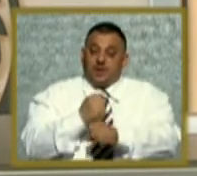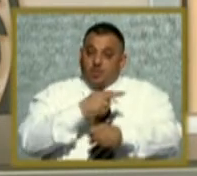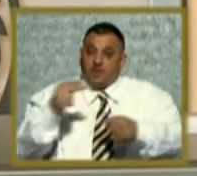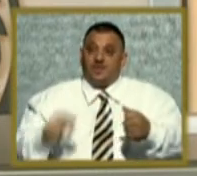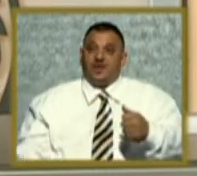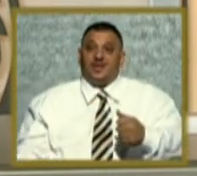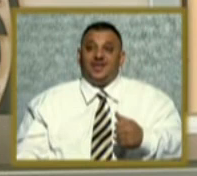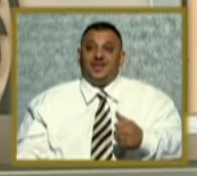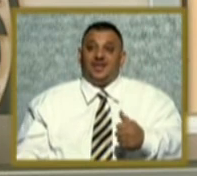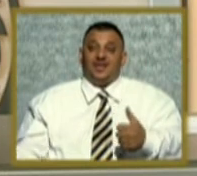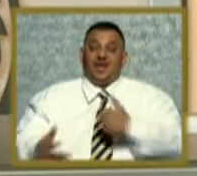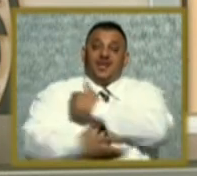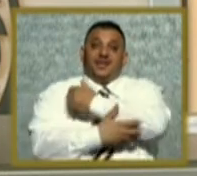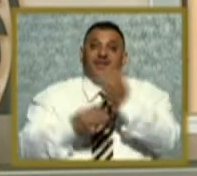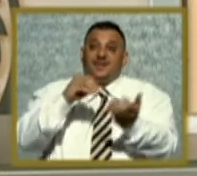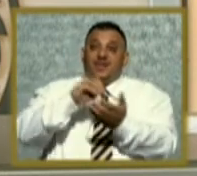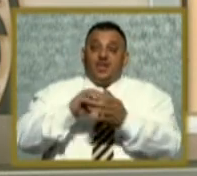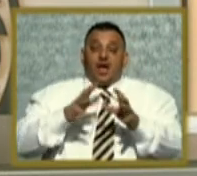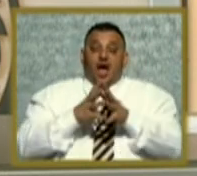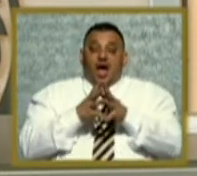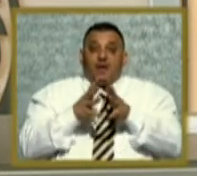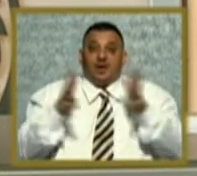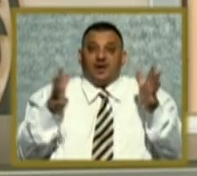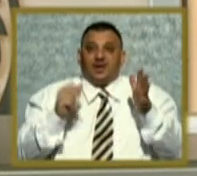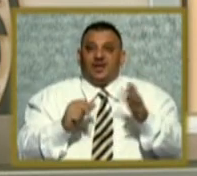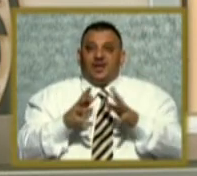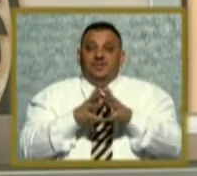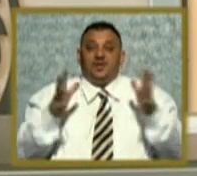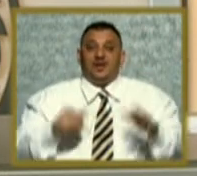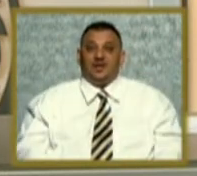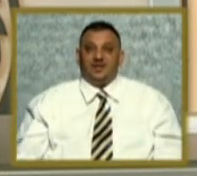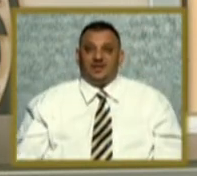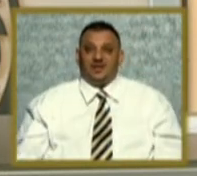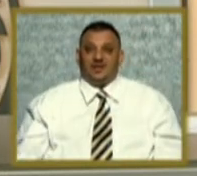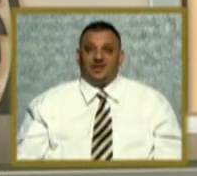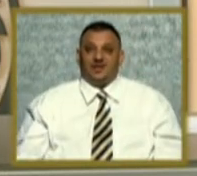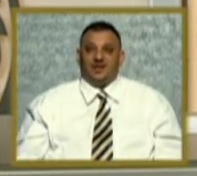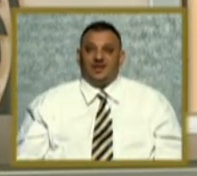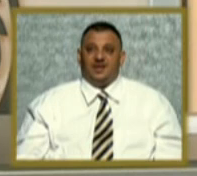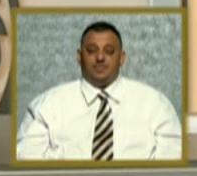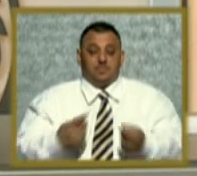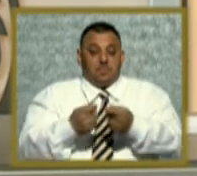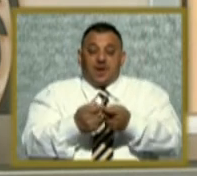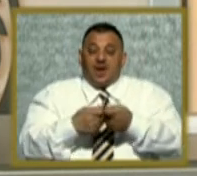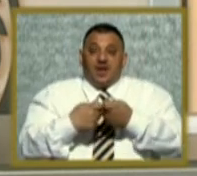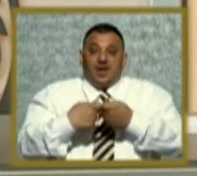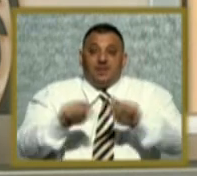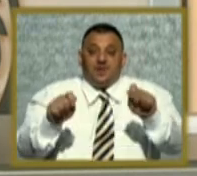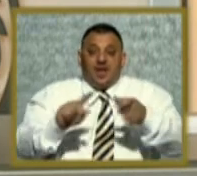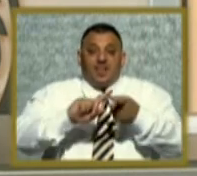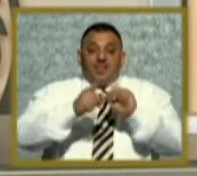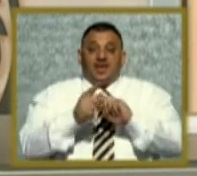آخر الآية. أما الصدقة لأعم، الصدقة عامة، صدقة هي إعطاء المال